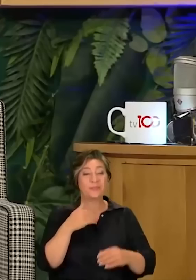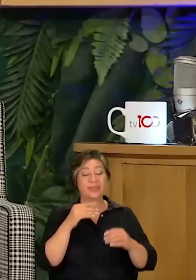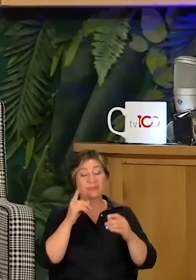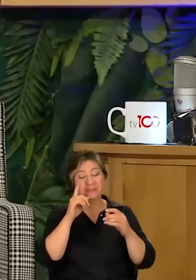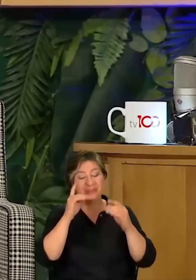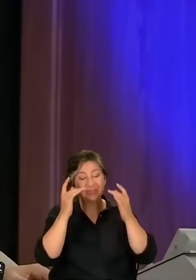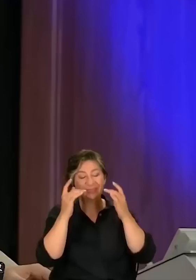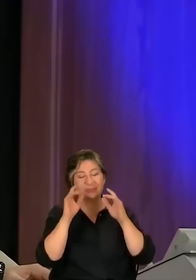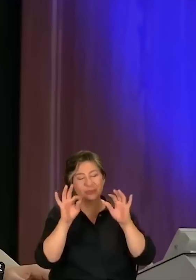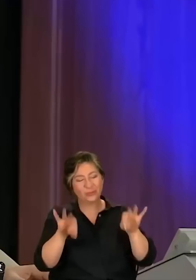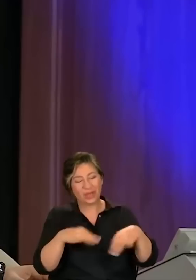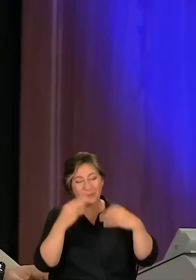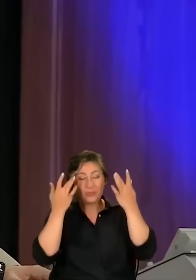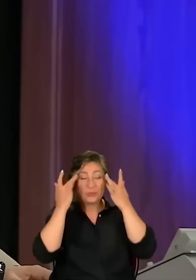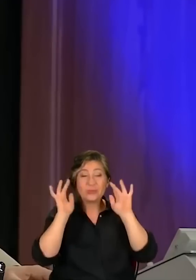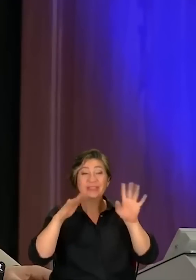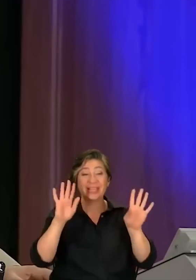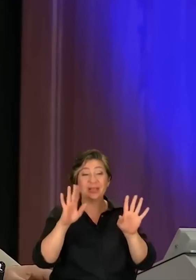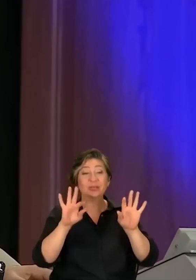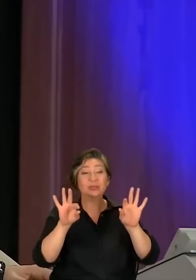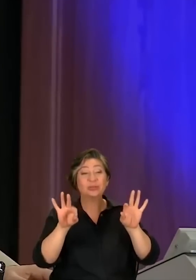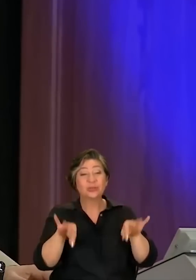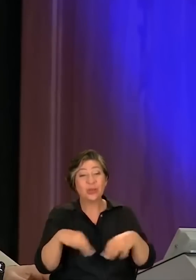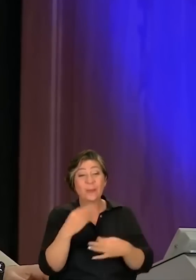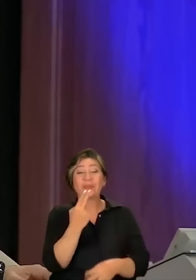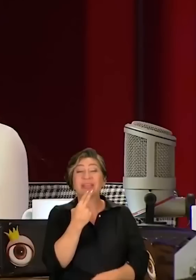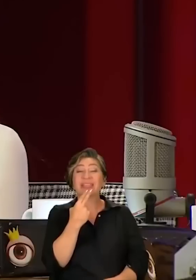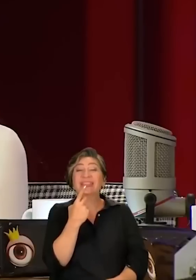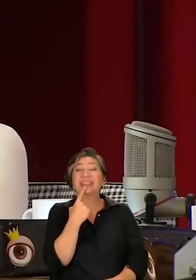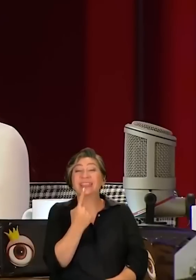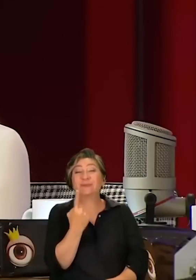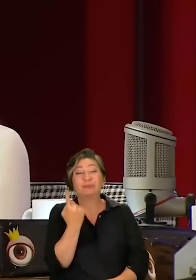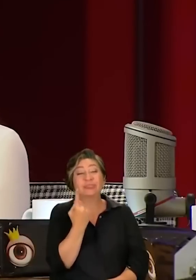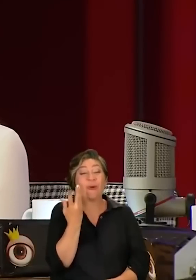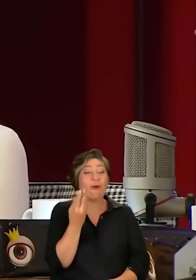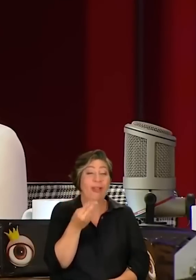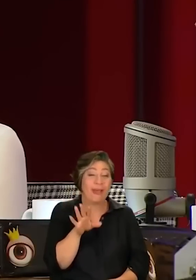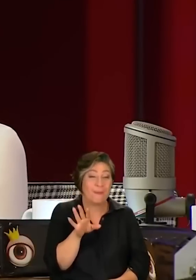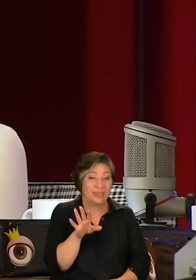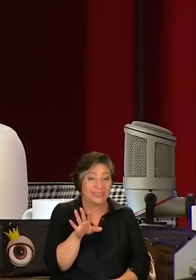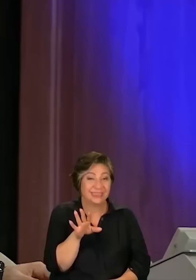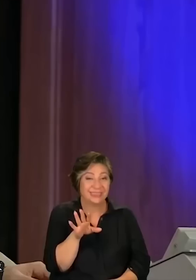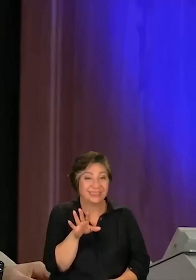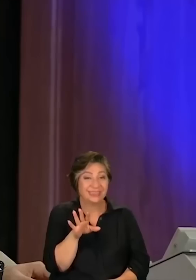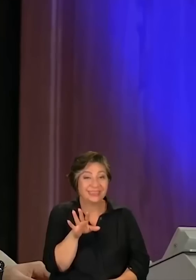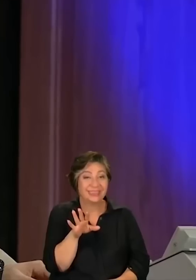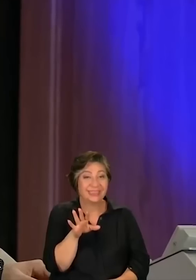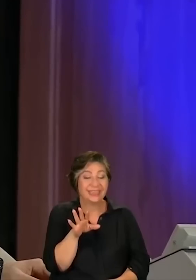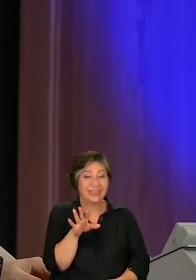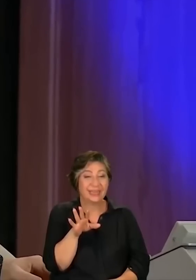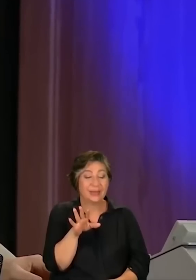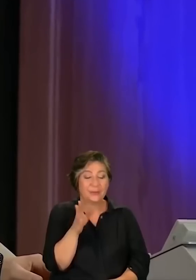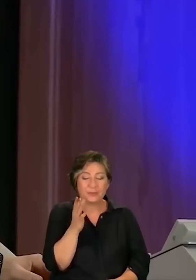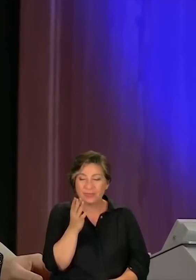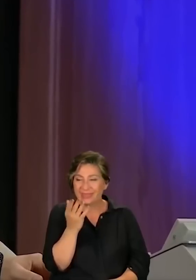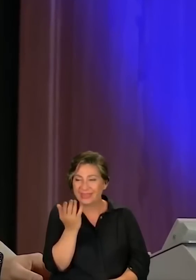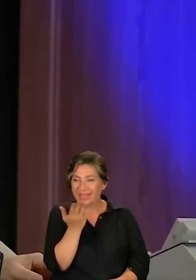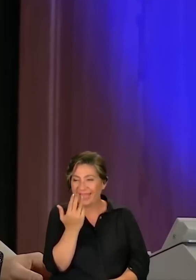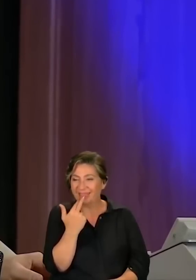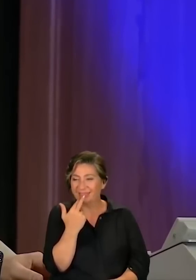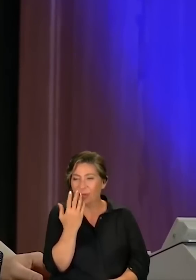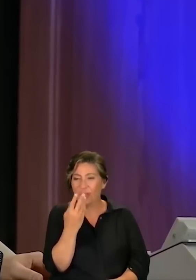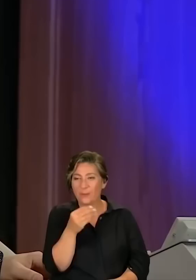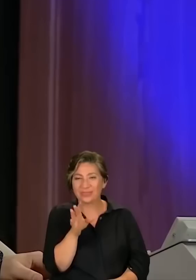kültür değildir ve çorap kadını diye bir şey olamaz. Yani mesela ne kadını